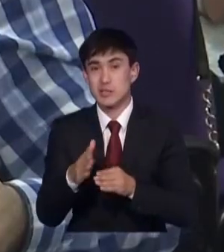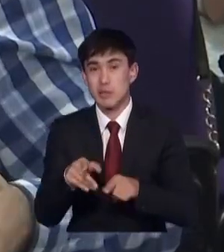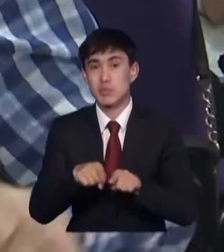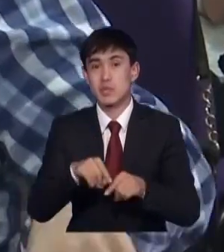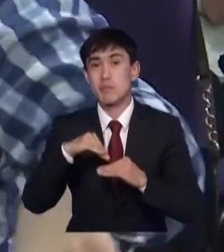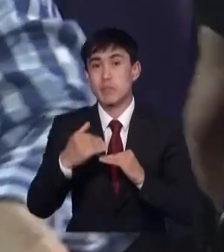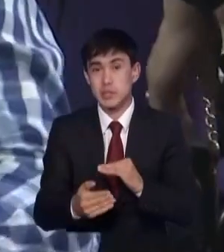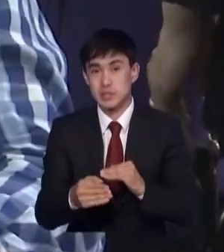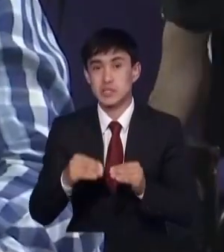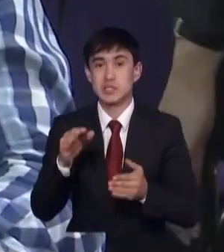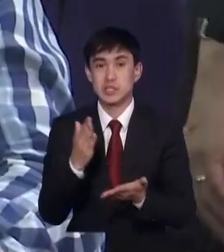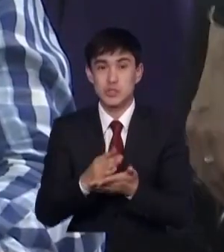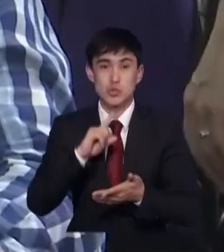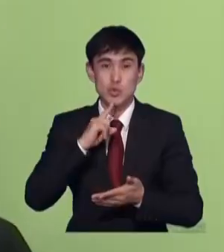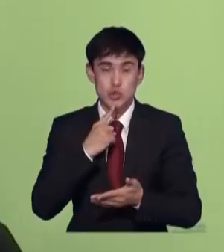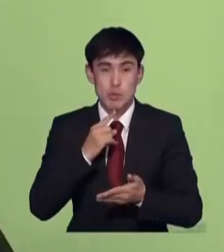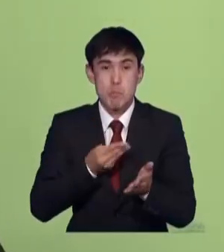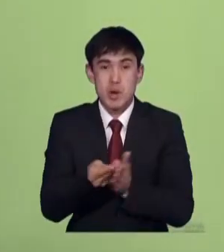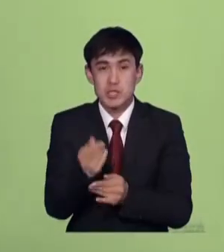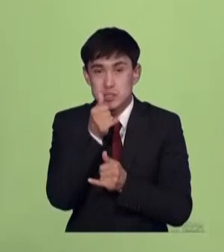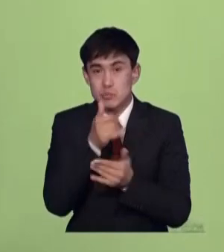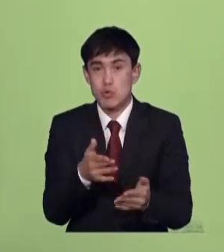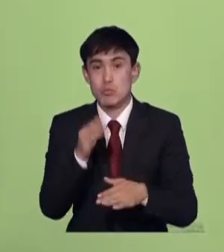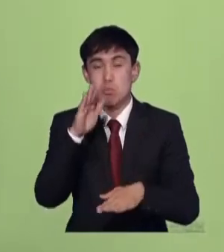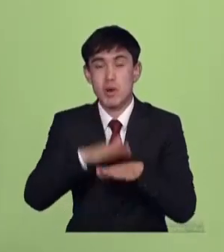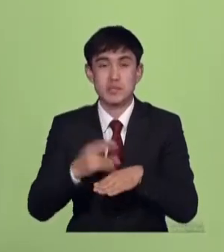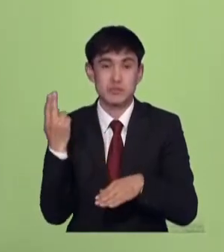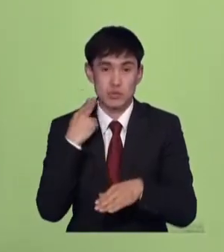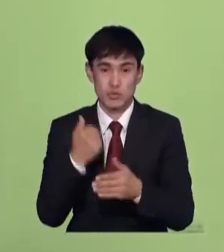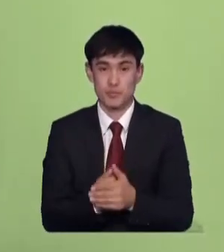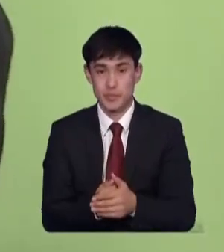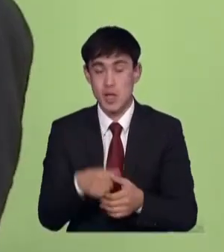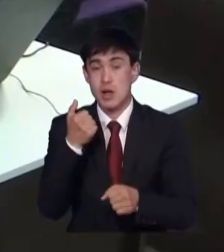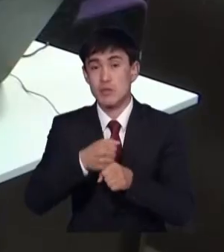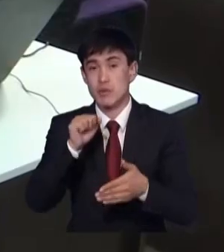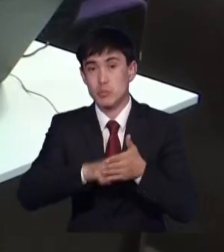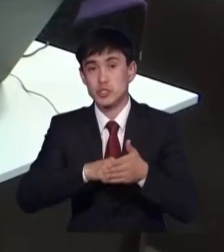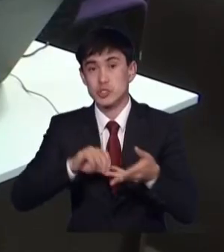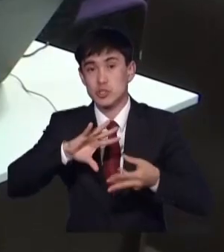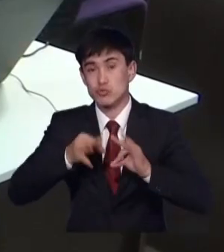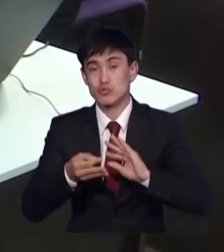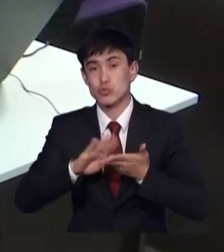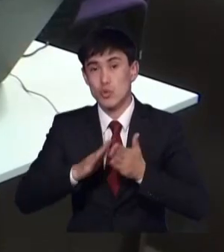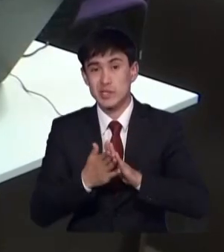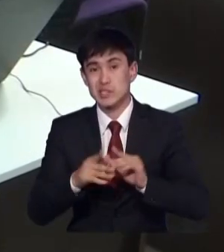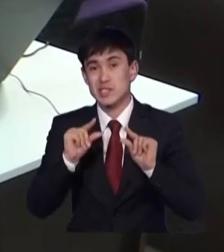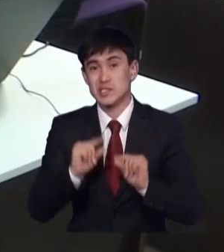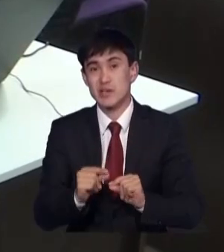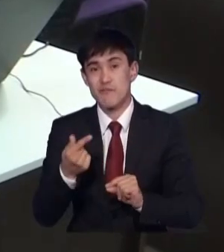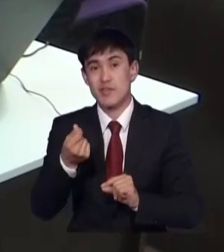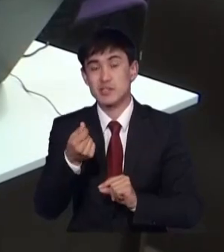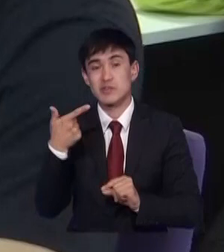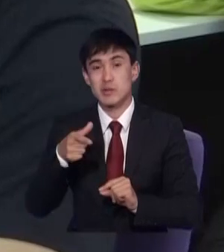также испытывают сложности в погашении полученных банковских займах Основной причиной сложившейся ситуации является низкая финансовая